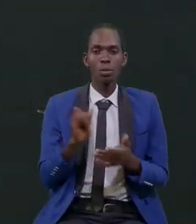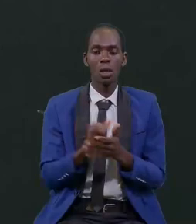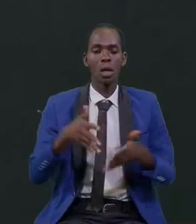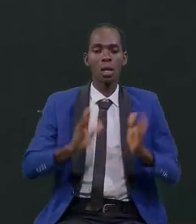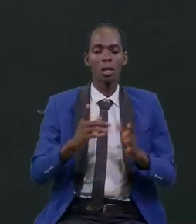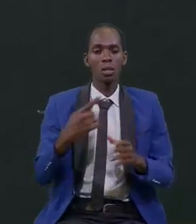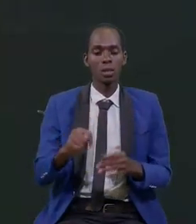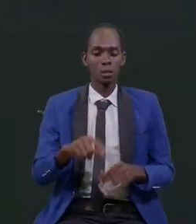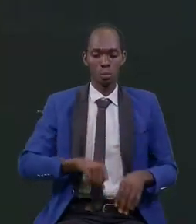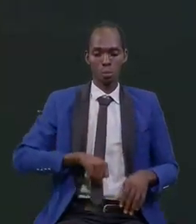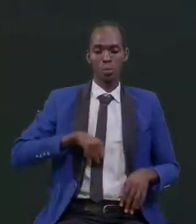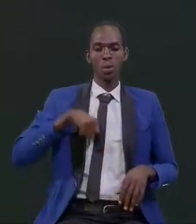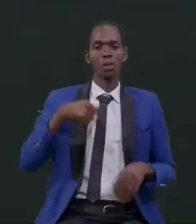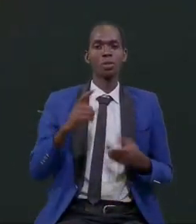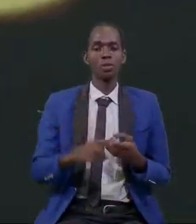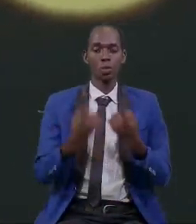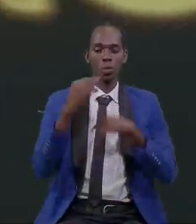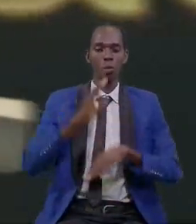Avant que l'orgueil ne se saisisse de lui.